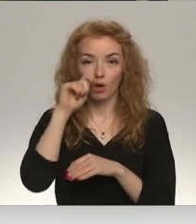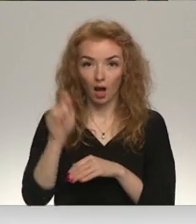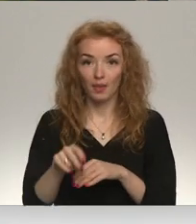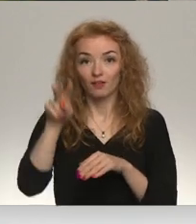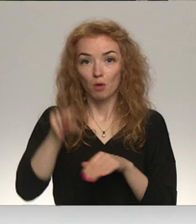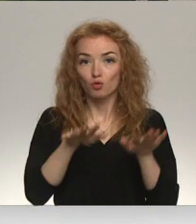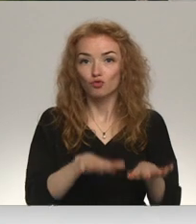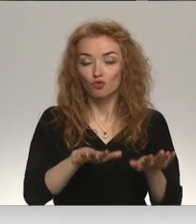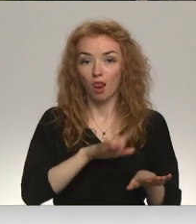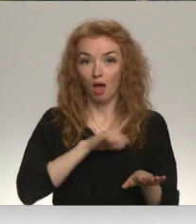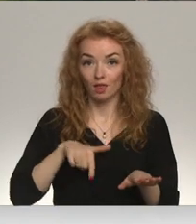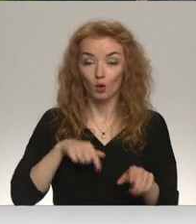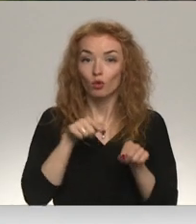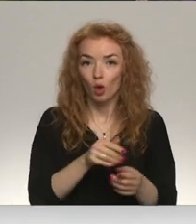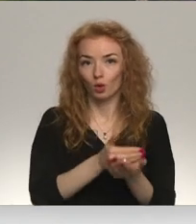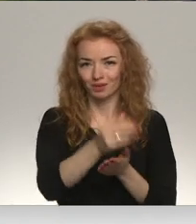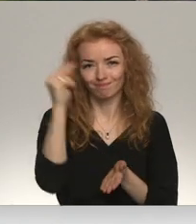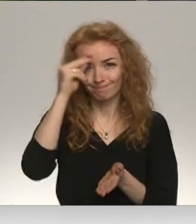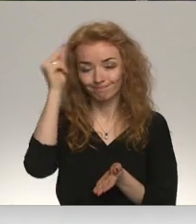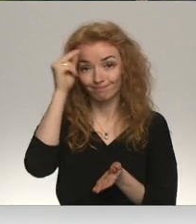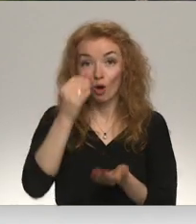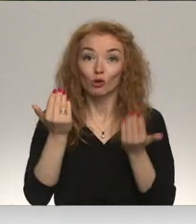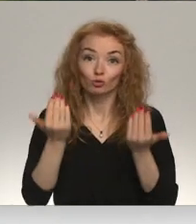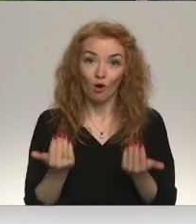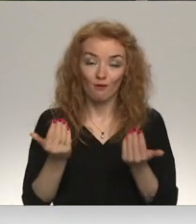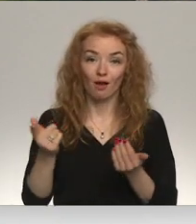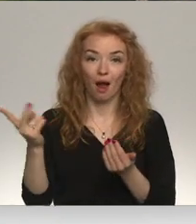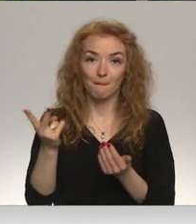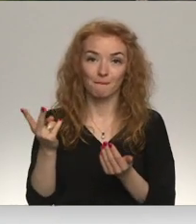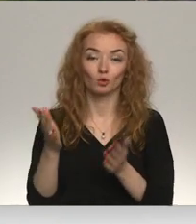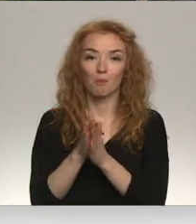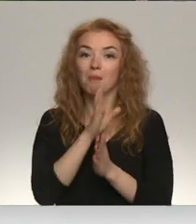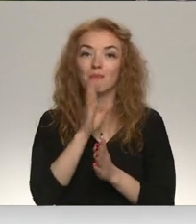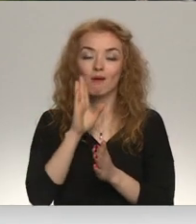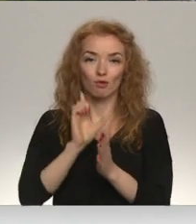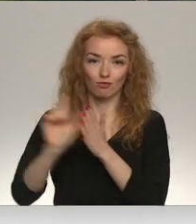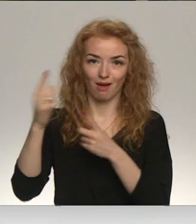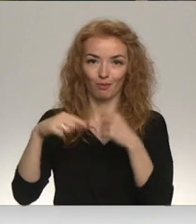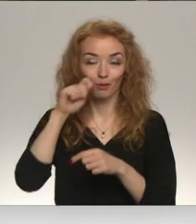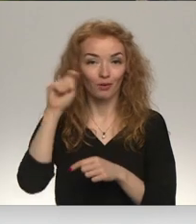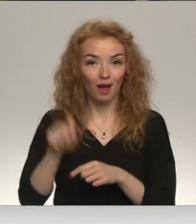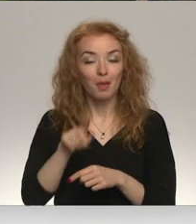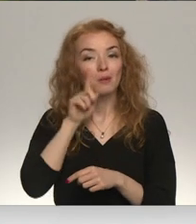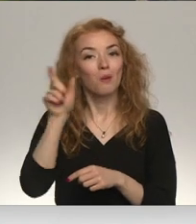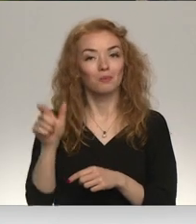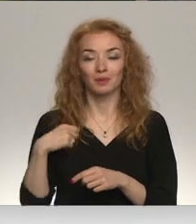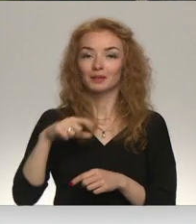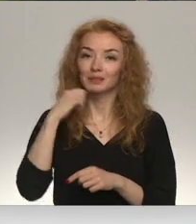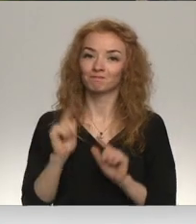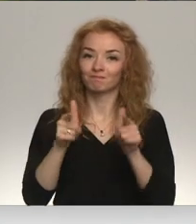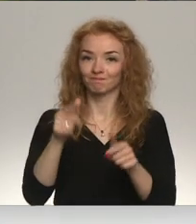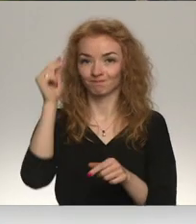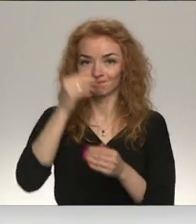ir uzturējusies Latvijā un te turpinājusi mācības. Šovakar Polīna ar mammu jau ir ceļā uz Ukrainu. Jaunieta vēlas kļūt par ārsti un